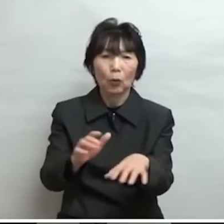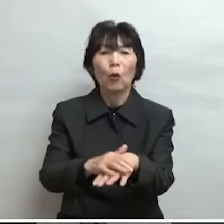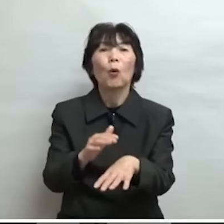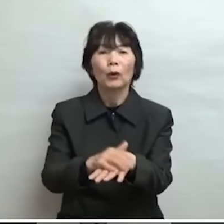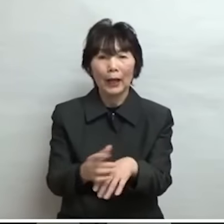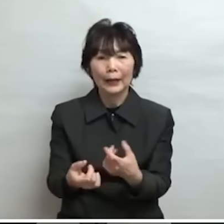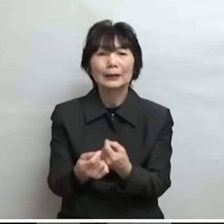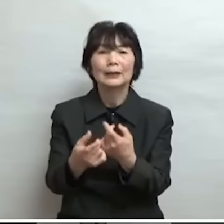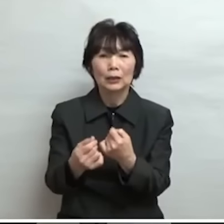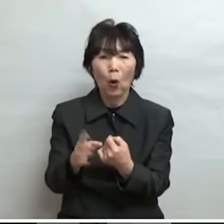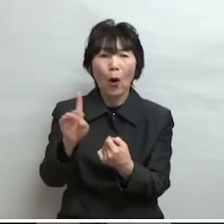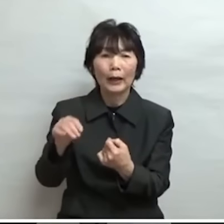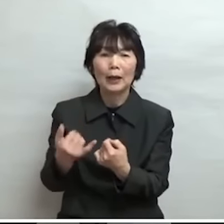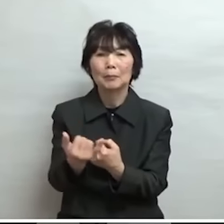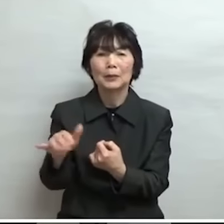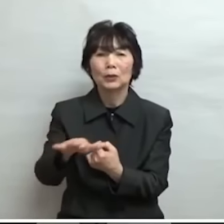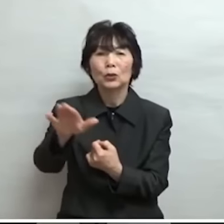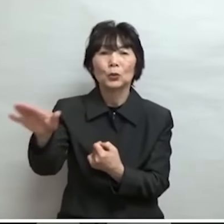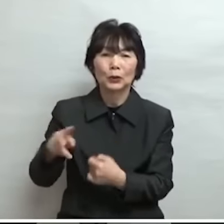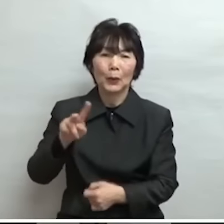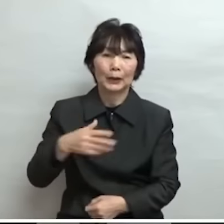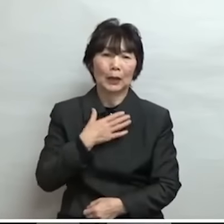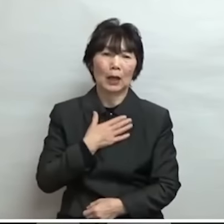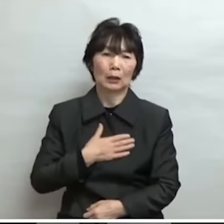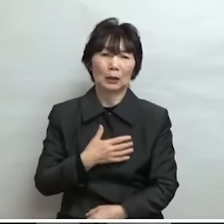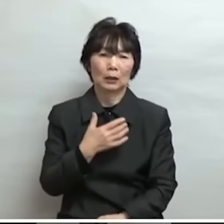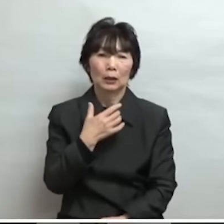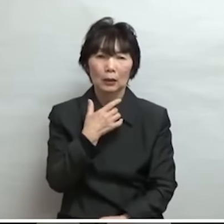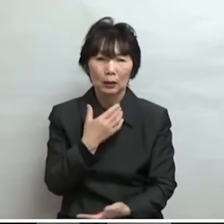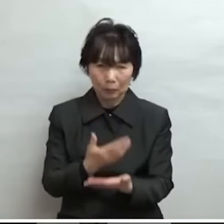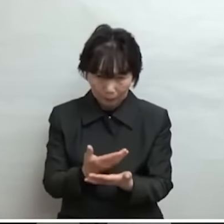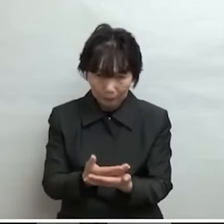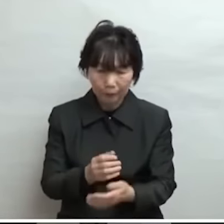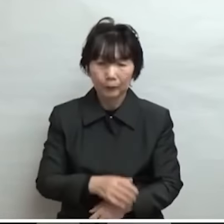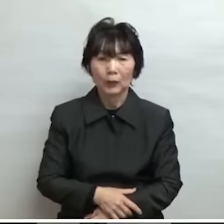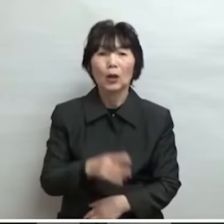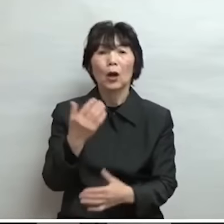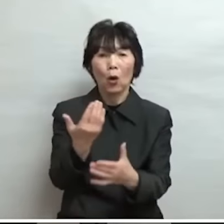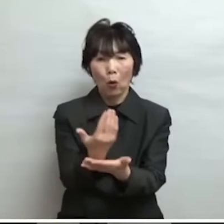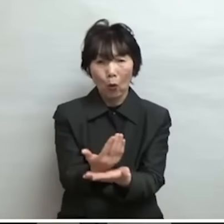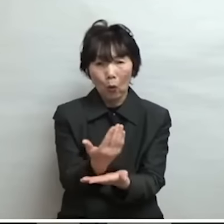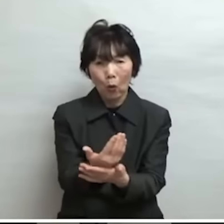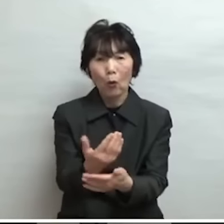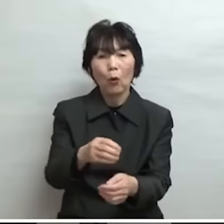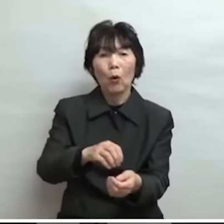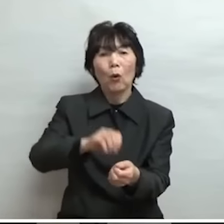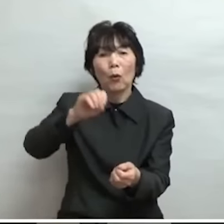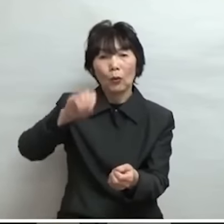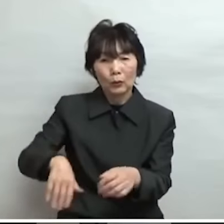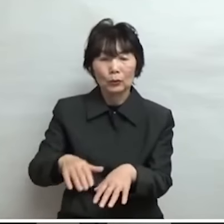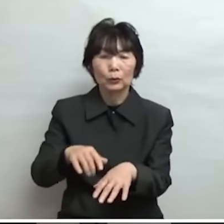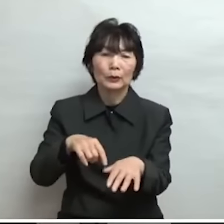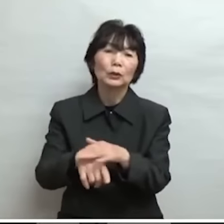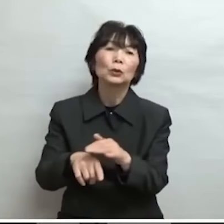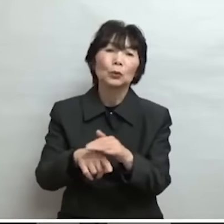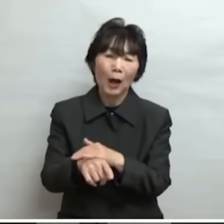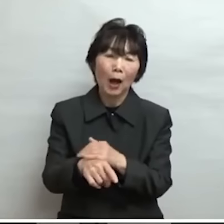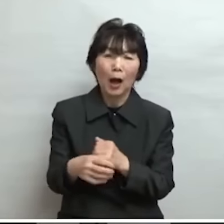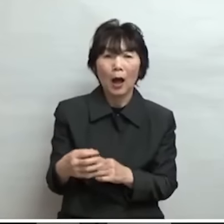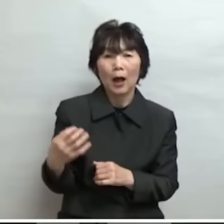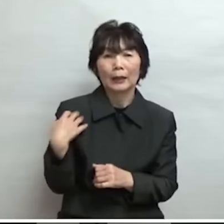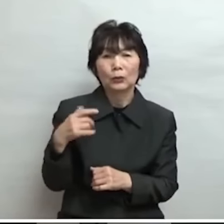っかりとやっぱり県民の皆さんに説明をしていくということです。あの追悼碑を撤去する理由は、今日本部長にも、うちの担当部長にも